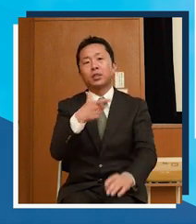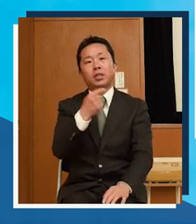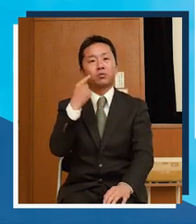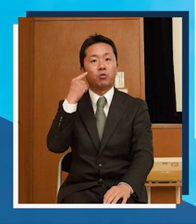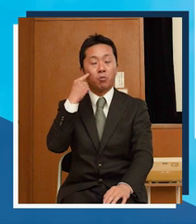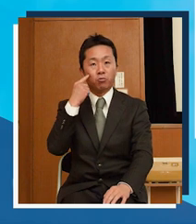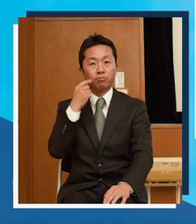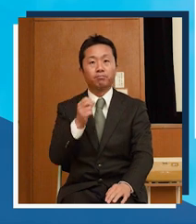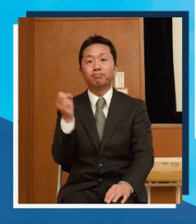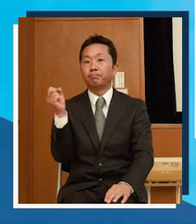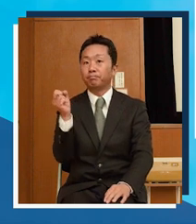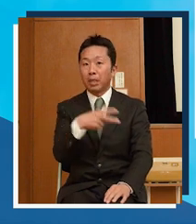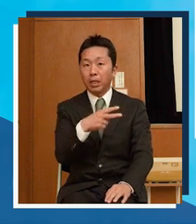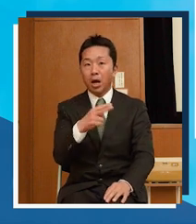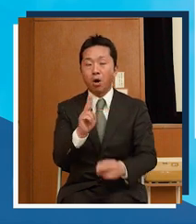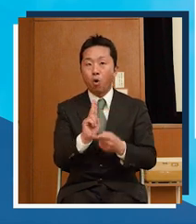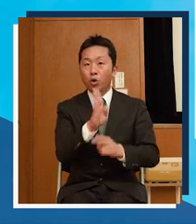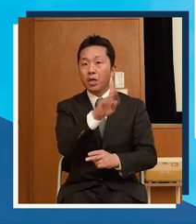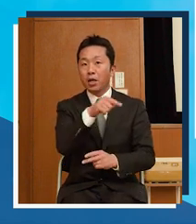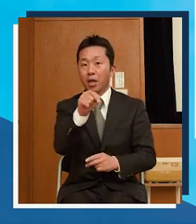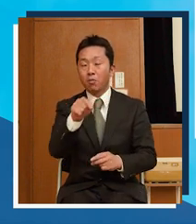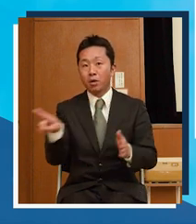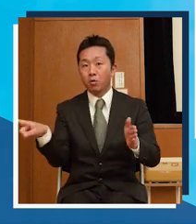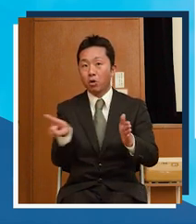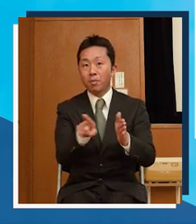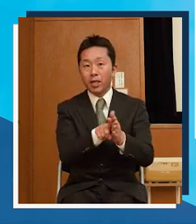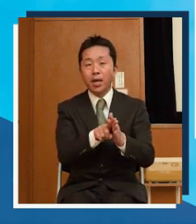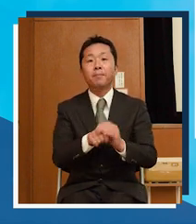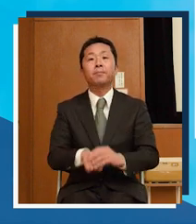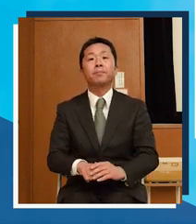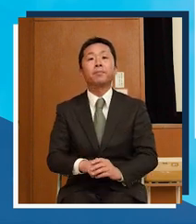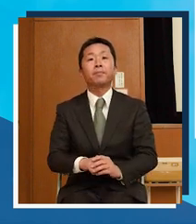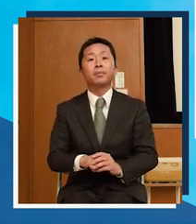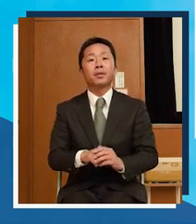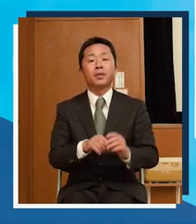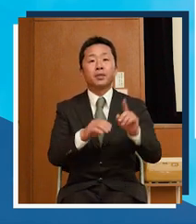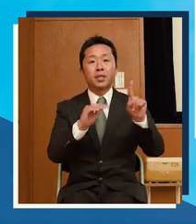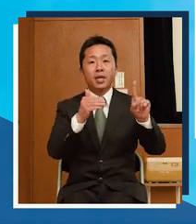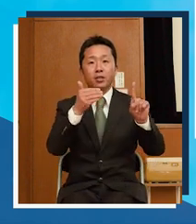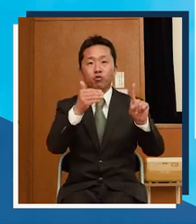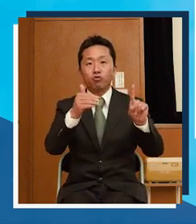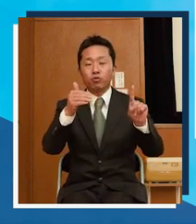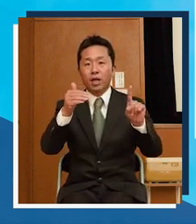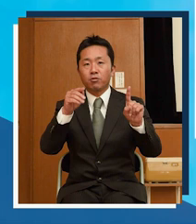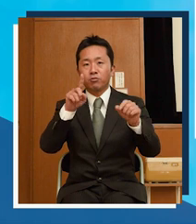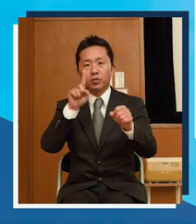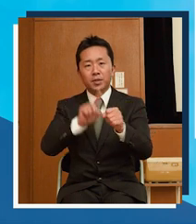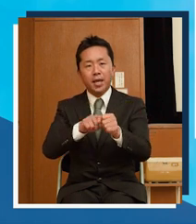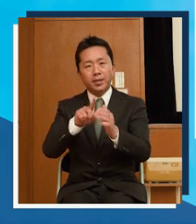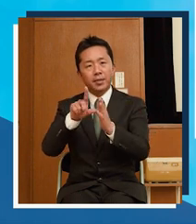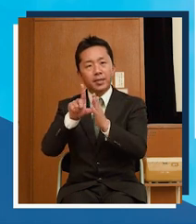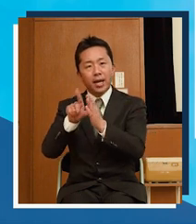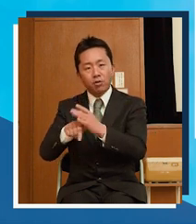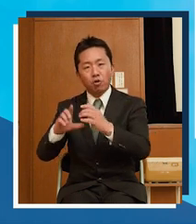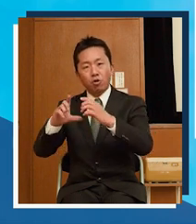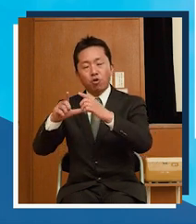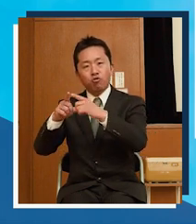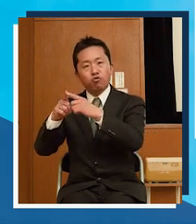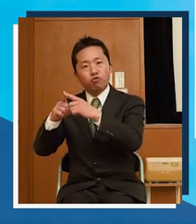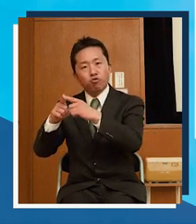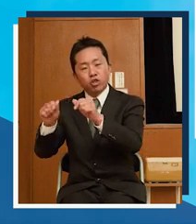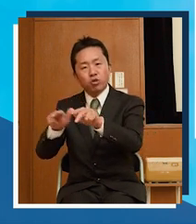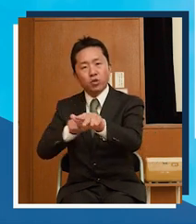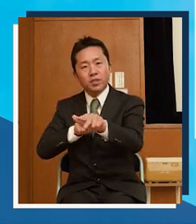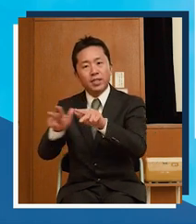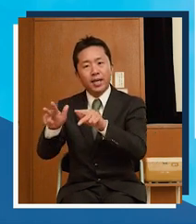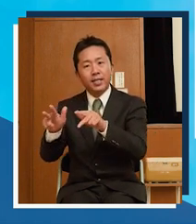ますそして沖縄県はこれまでえ1900年代のえ国の政策移民